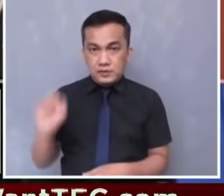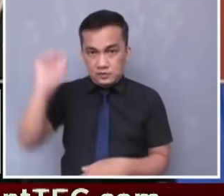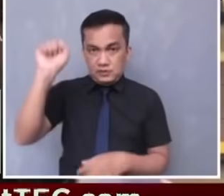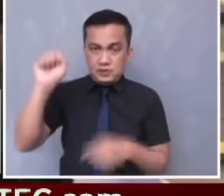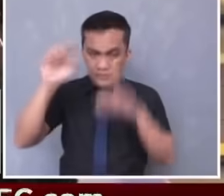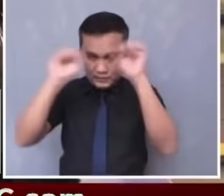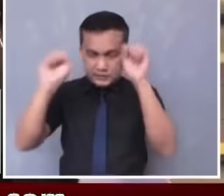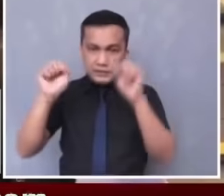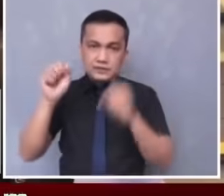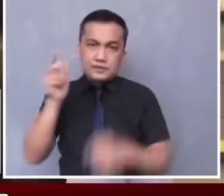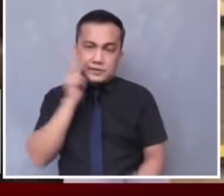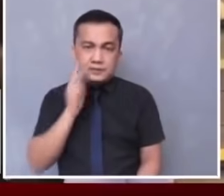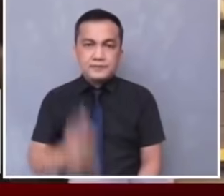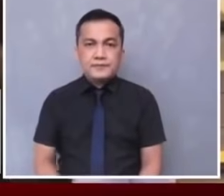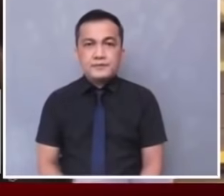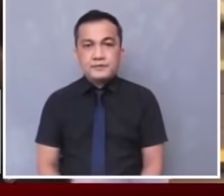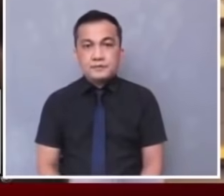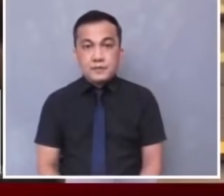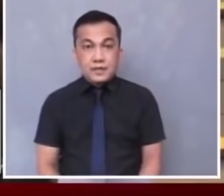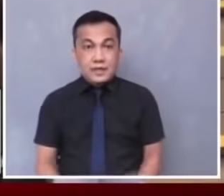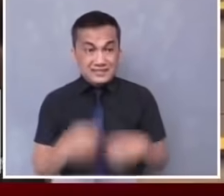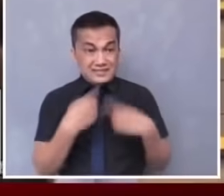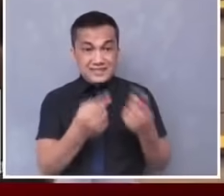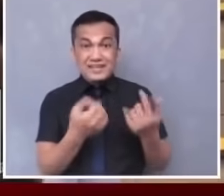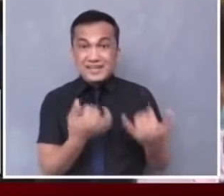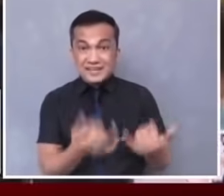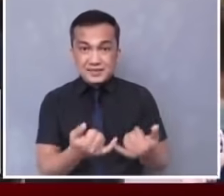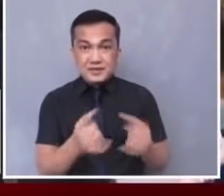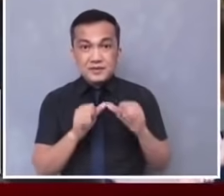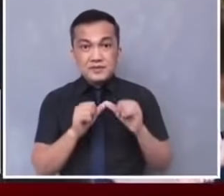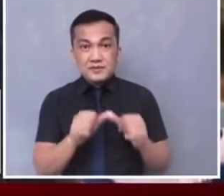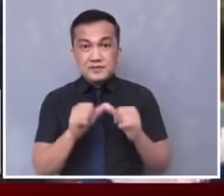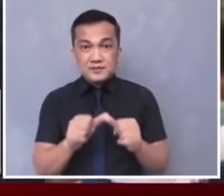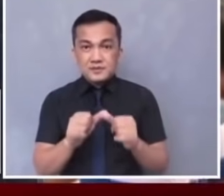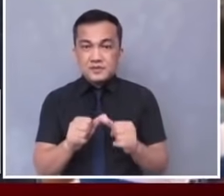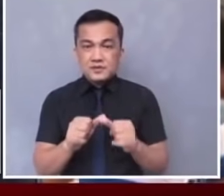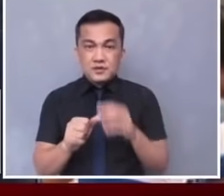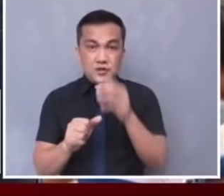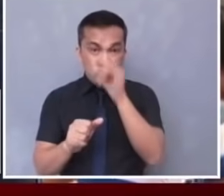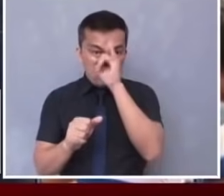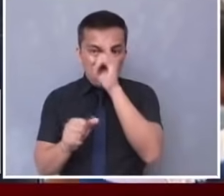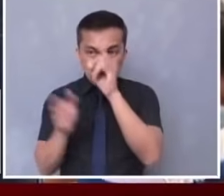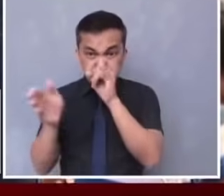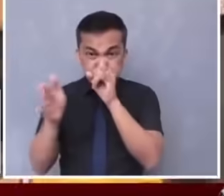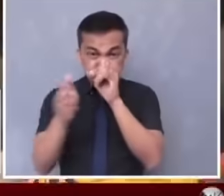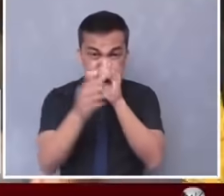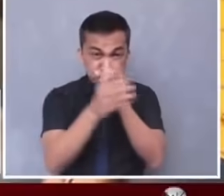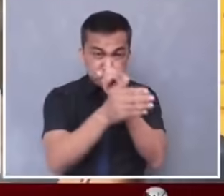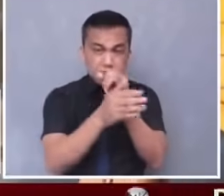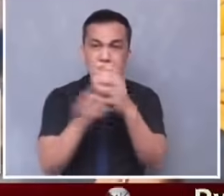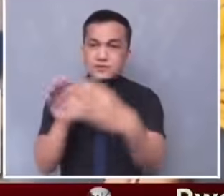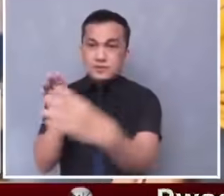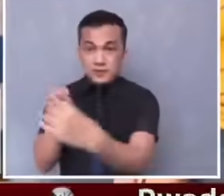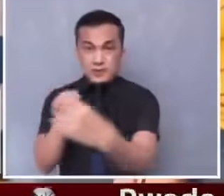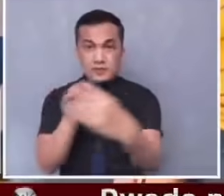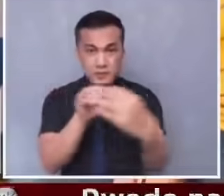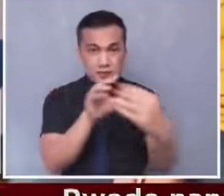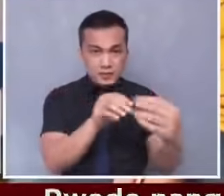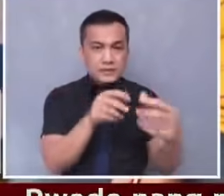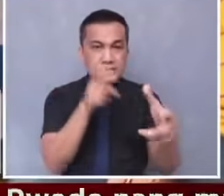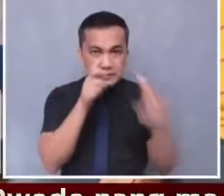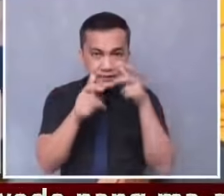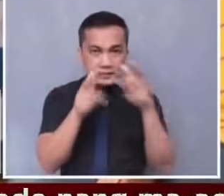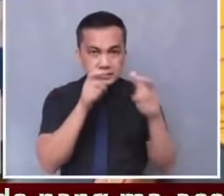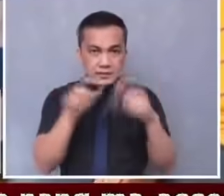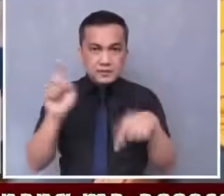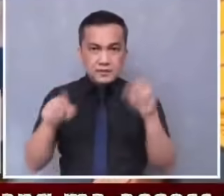Duterte. Sa ngayon, magpapatuloy lang sa pag-iikot si Moreno para makipag-usap at mapakinggan ang iba't ibang